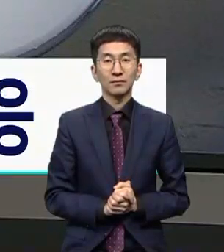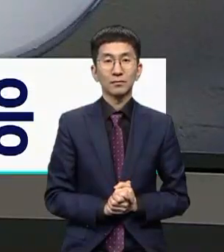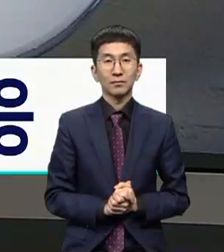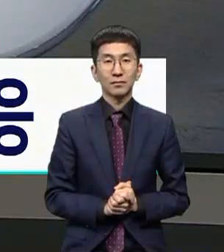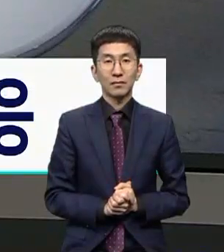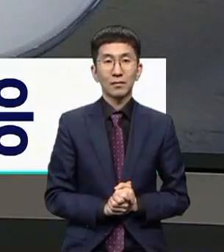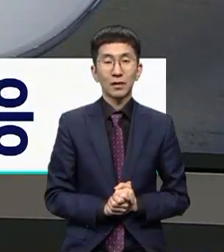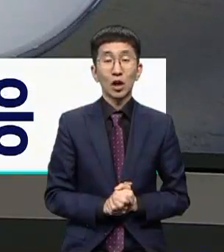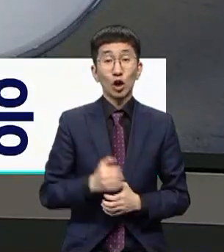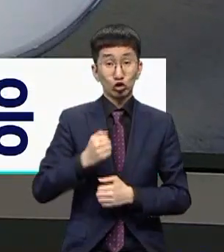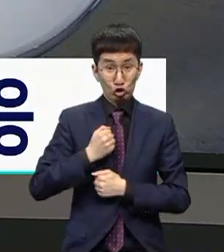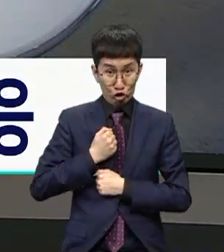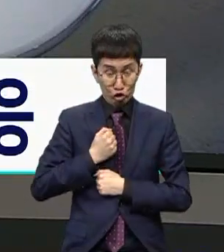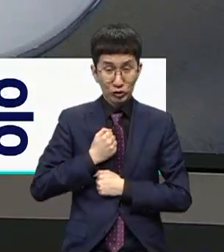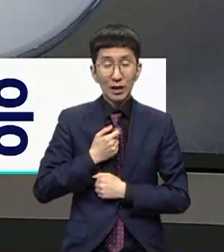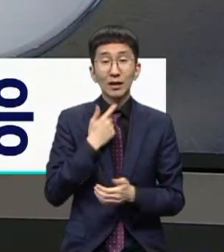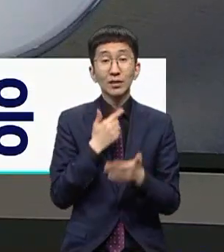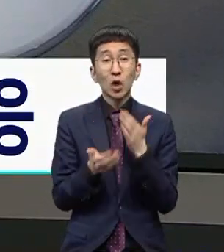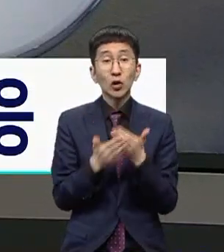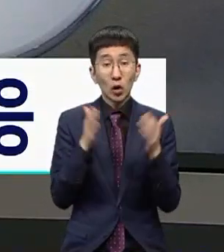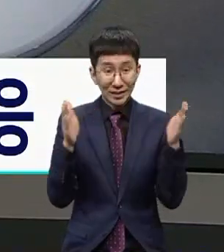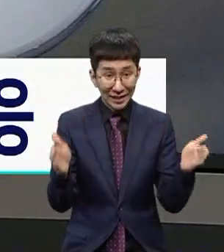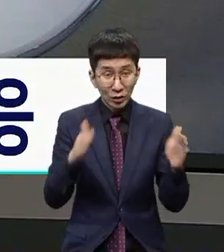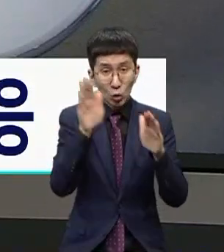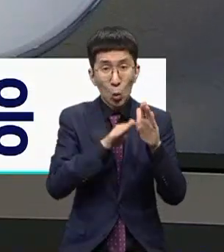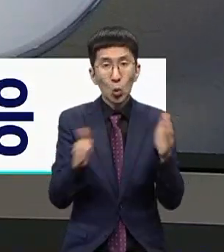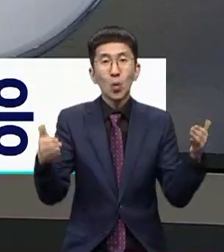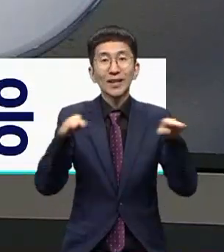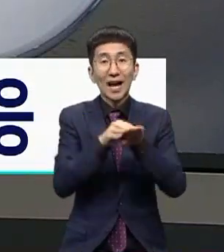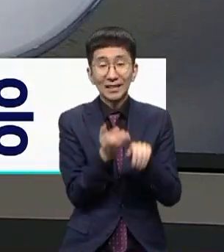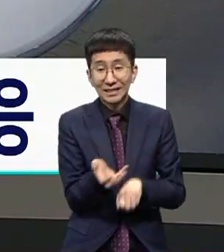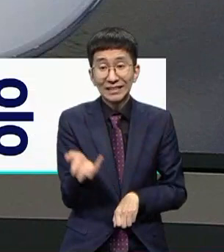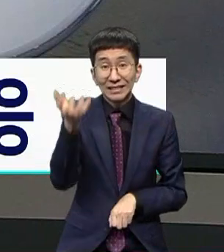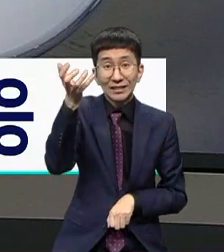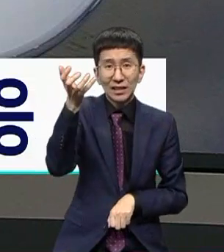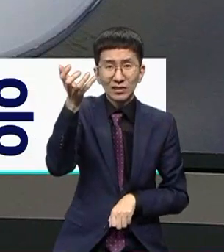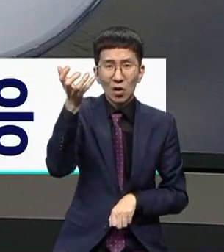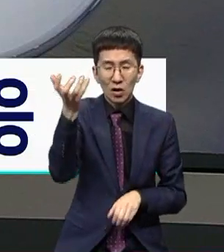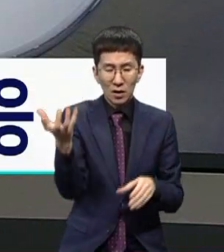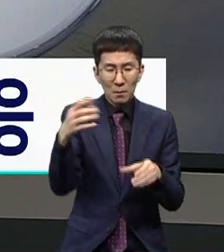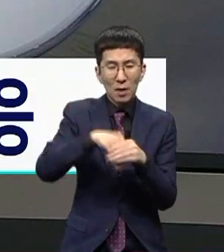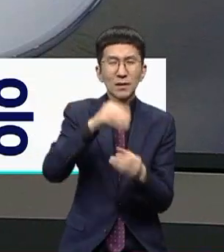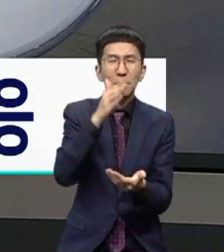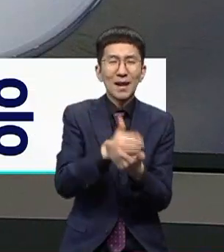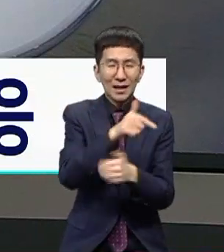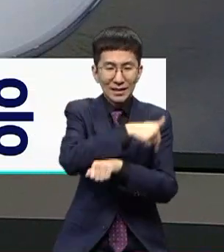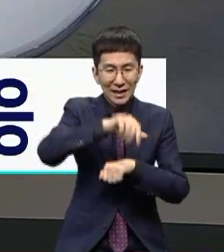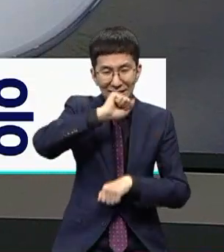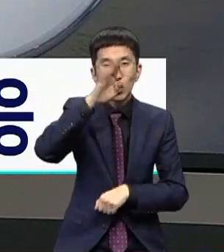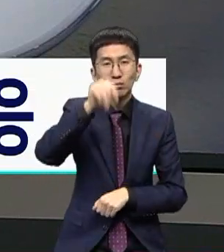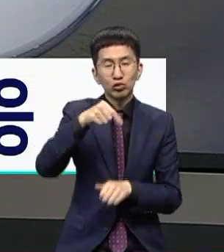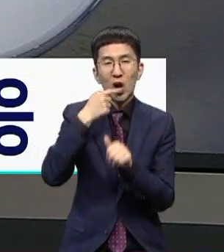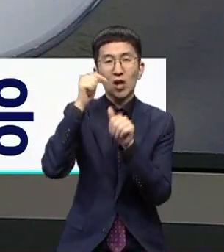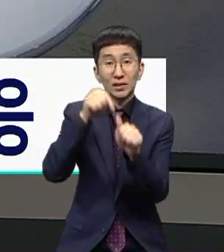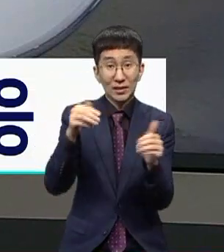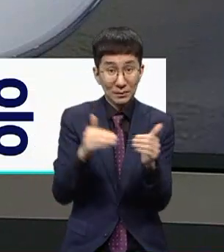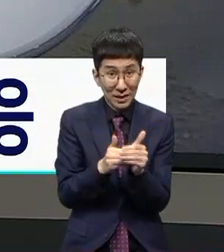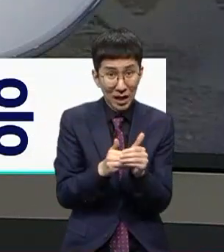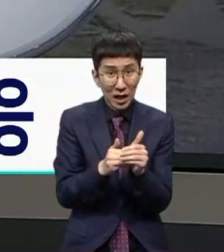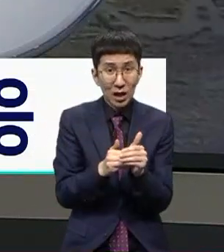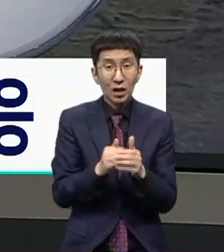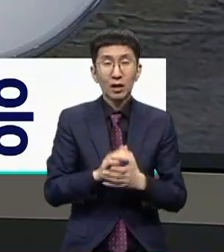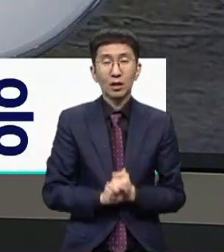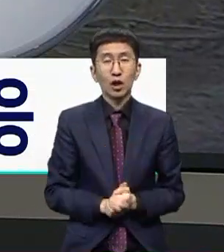네, 다음 소식입니다. 군 복무 기간을 공공기관 승진 심사에 반영하지 말라고 기획재정부가 지시했습니다.